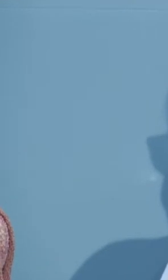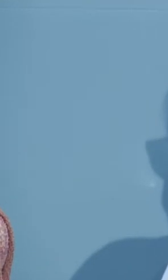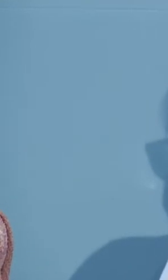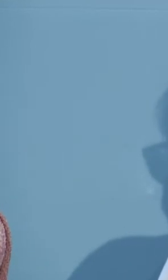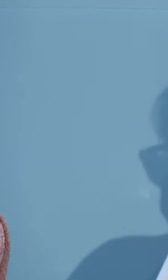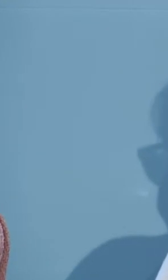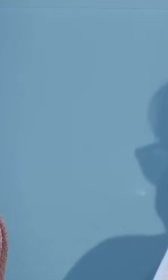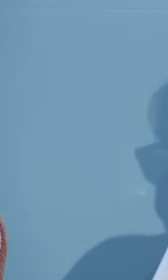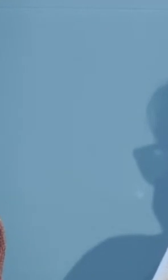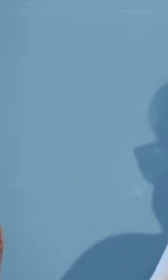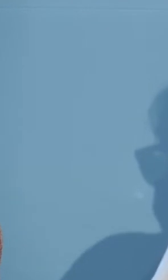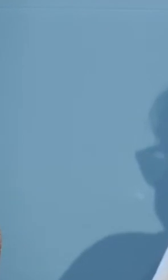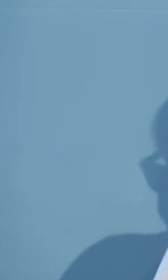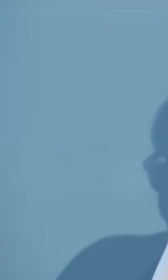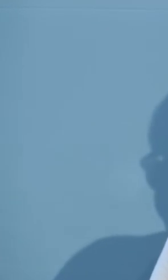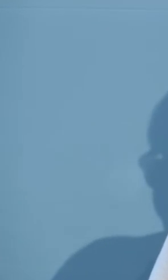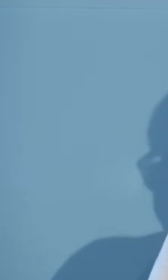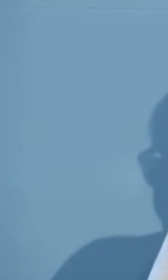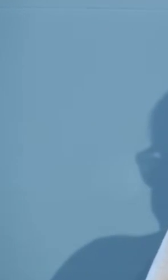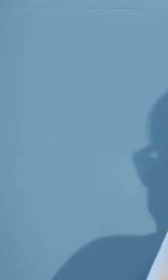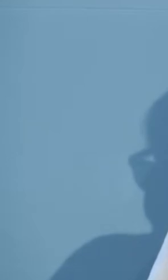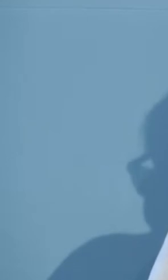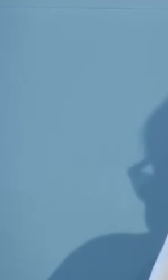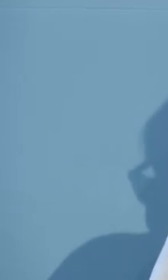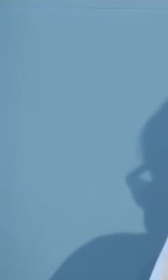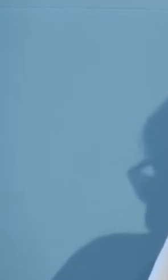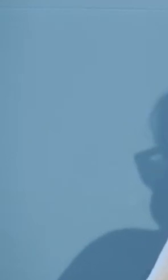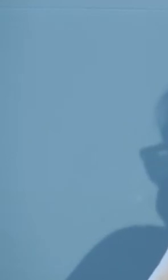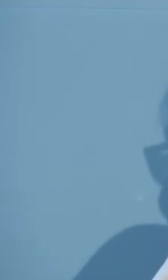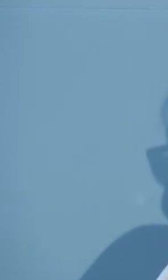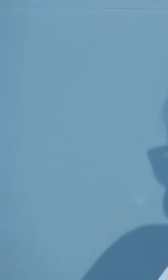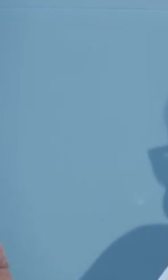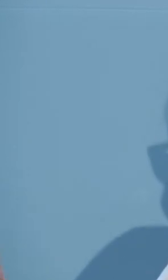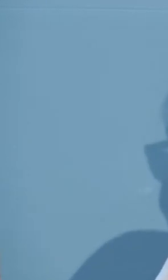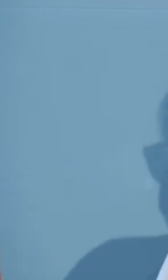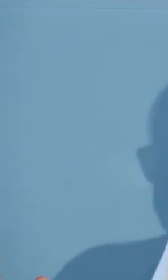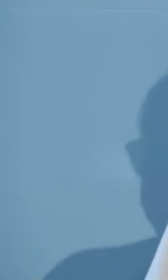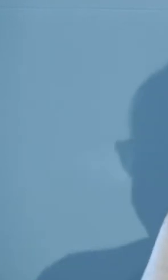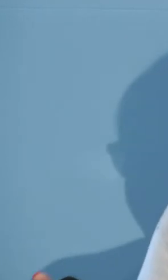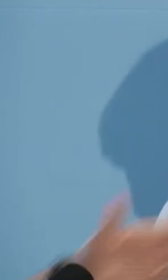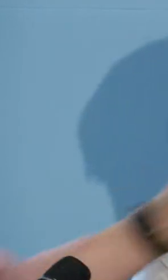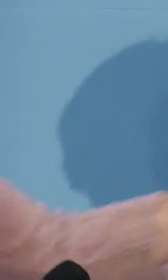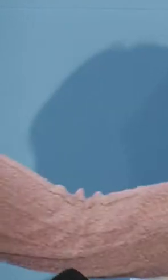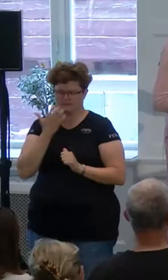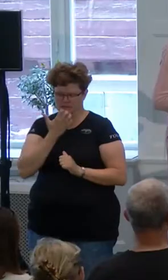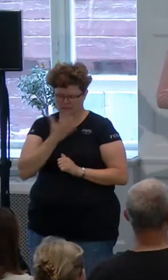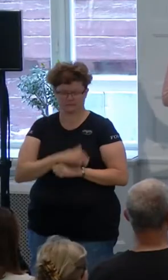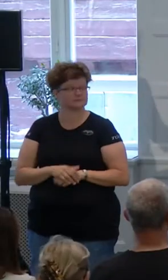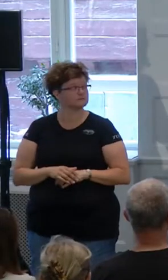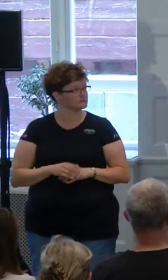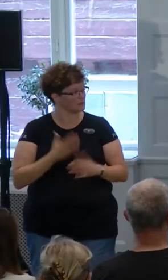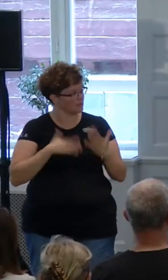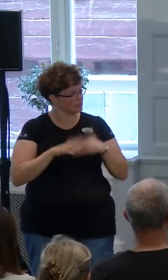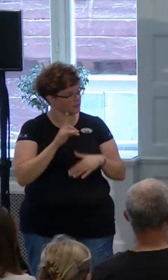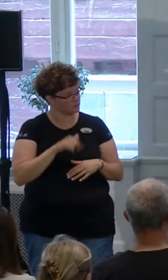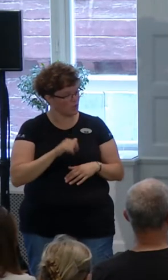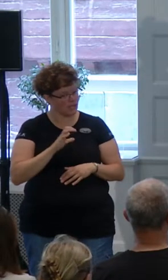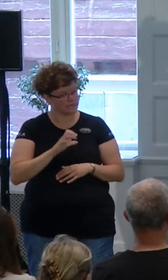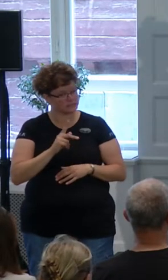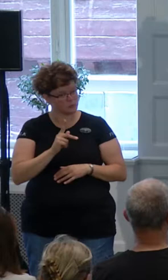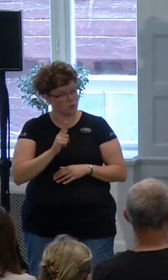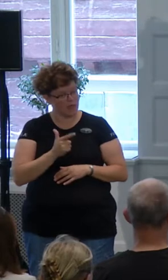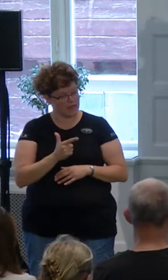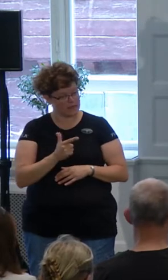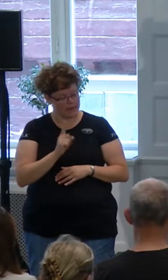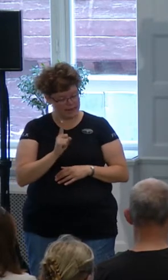Och det är ingenting man ska. Det är så pass allvarliga frågor så vi ska inte hasta fram det. Ja, det går ju inte. Skulle det vara intressant för SKL och